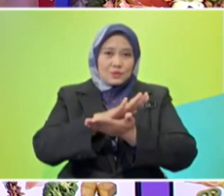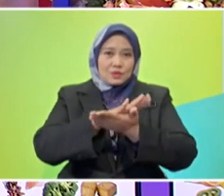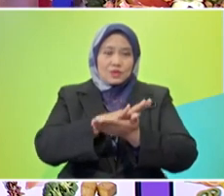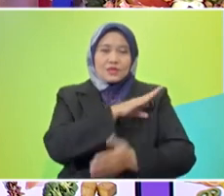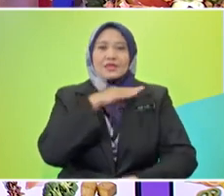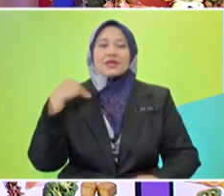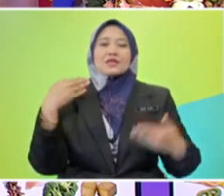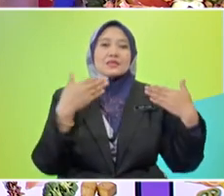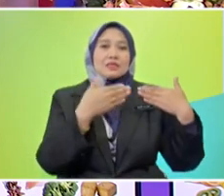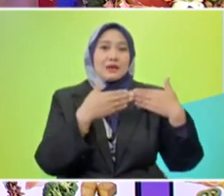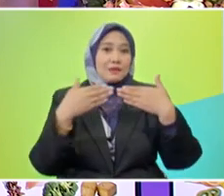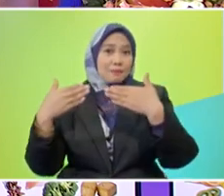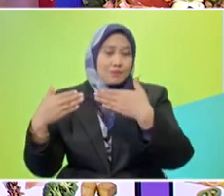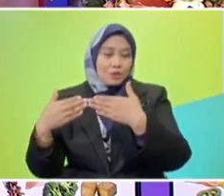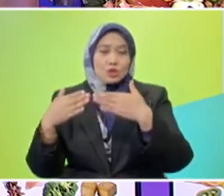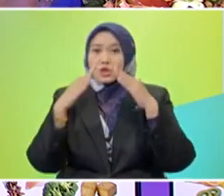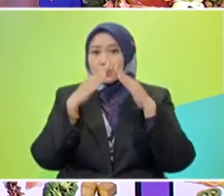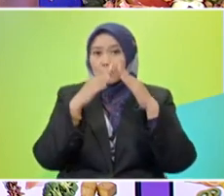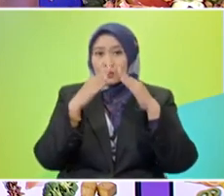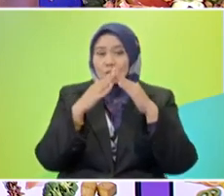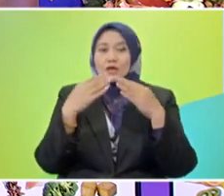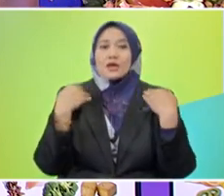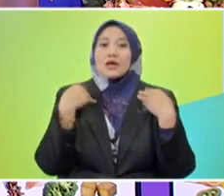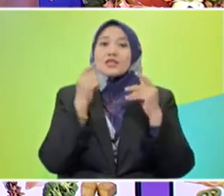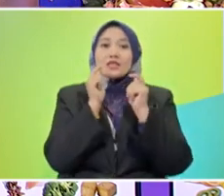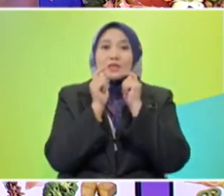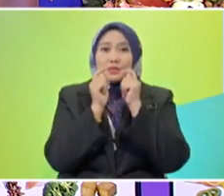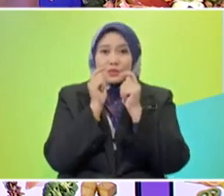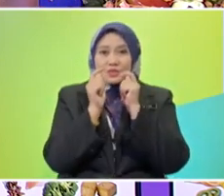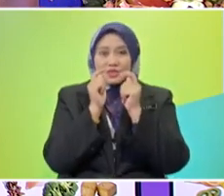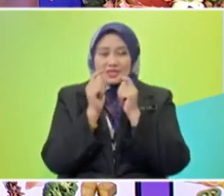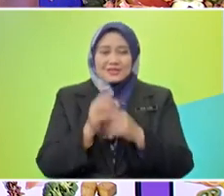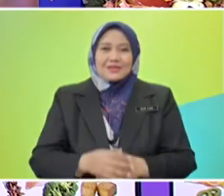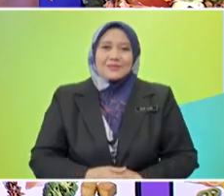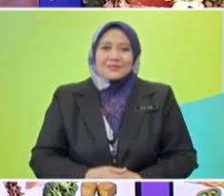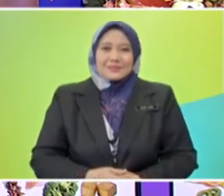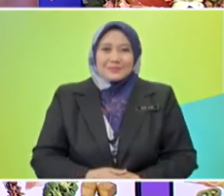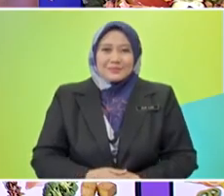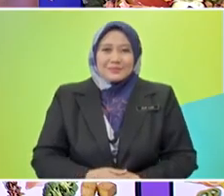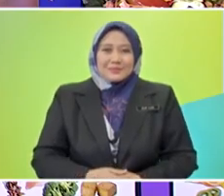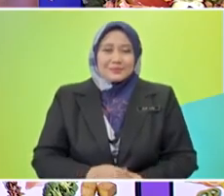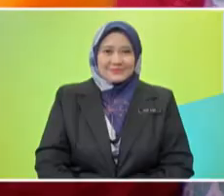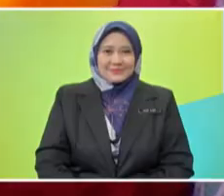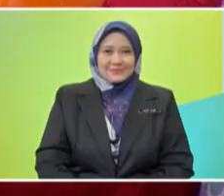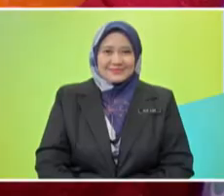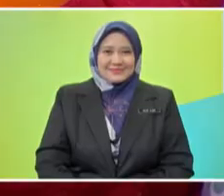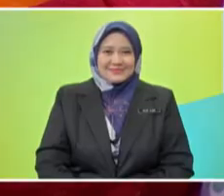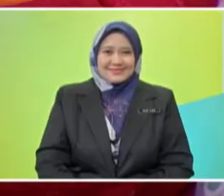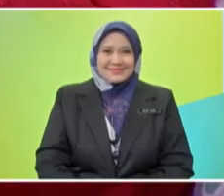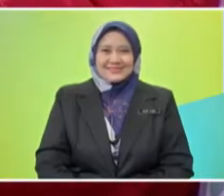Dah harga, betul, kak. Betul, betul. Ya, kak, tuangkan untuk Fizi. Air buah oren yang segar ini. Ya Allah, baiknya akak aku, ya Allah.